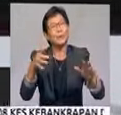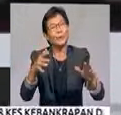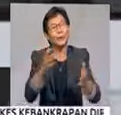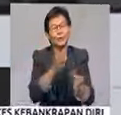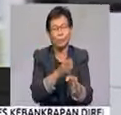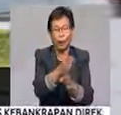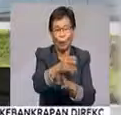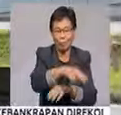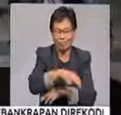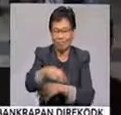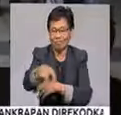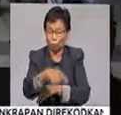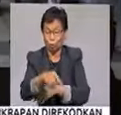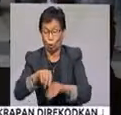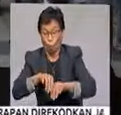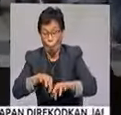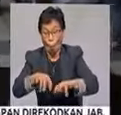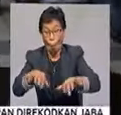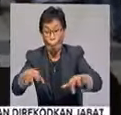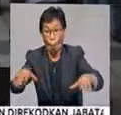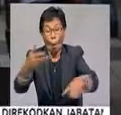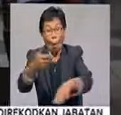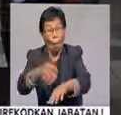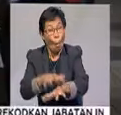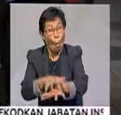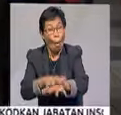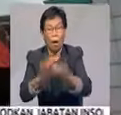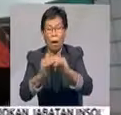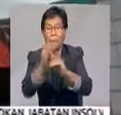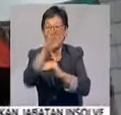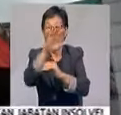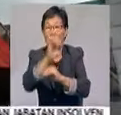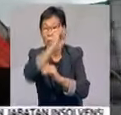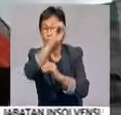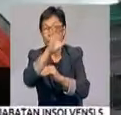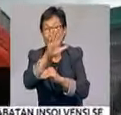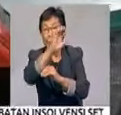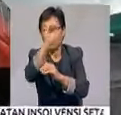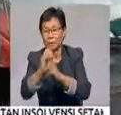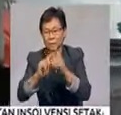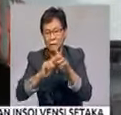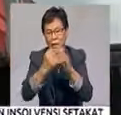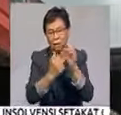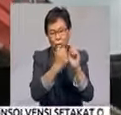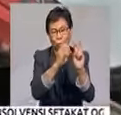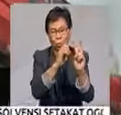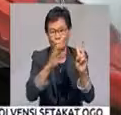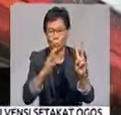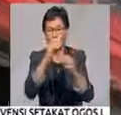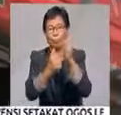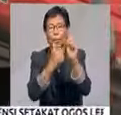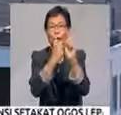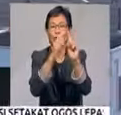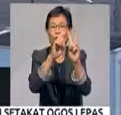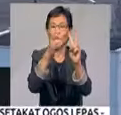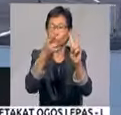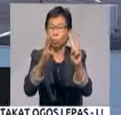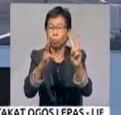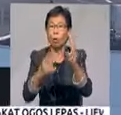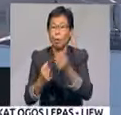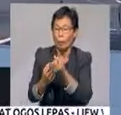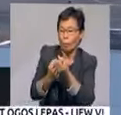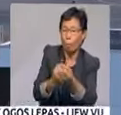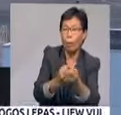Sektor pengangkutan telah berkembang pesat melebihi 5% sejak tahun 2004. Pada 2017, ia